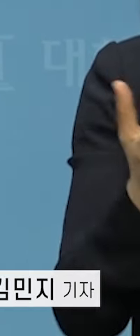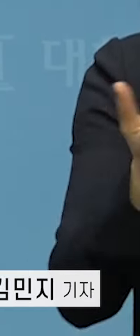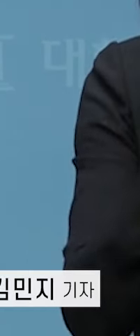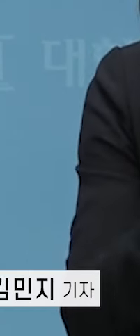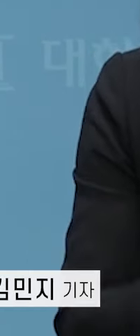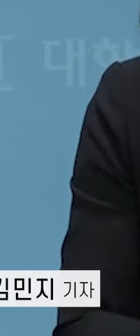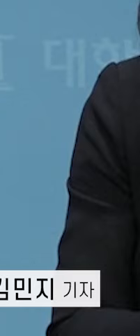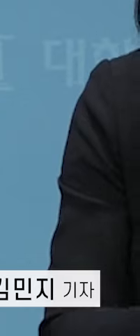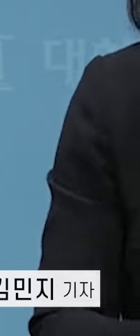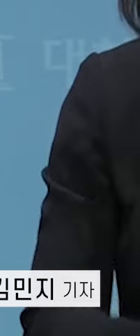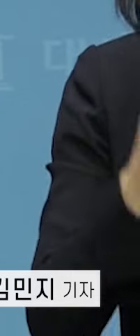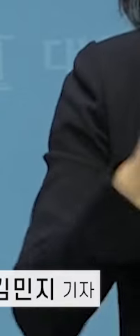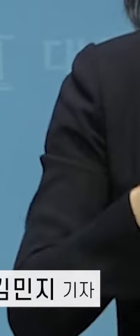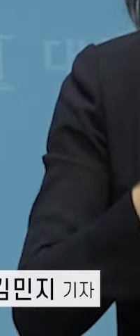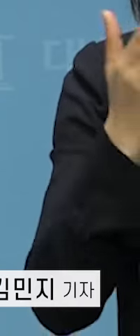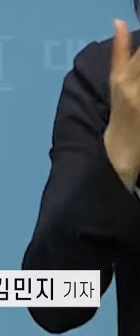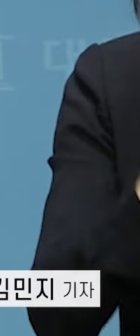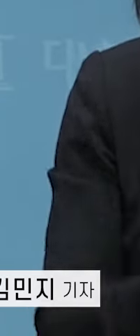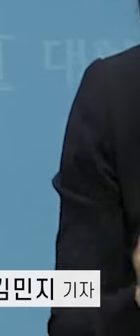보태 주시기 바랍니다